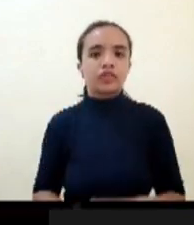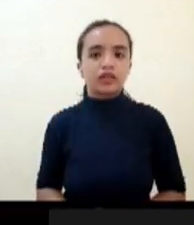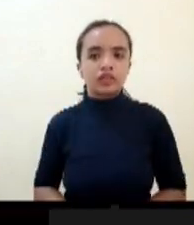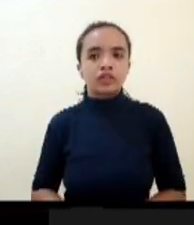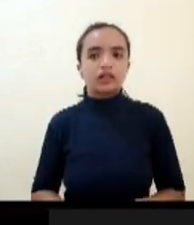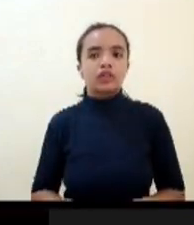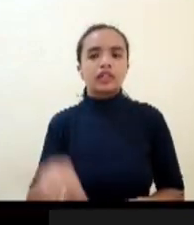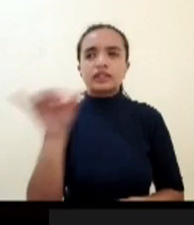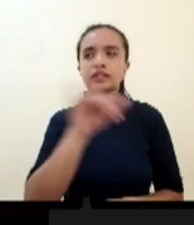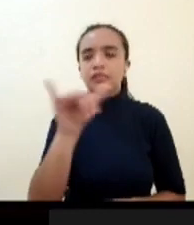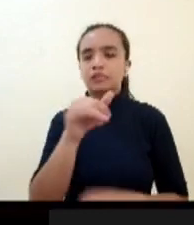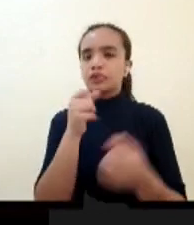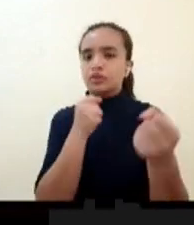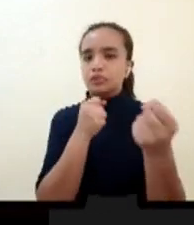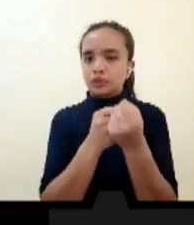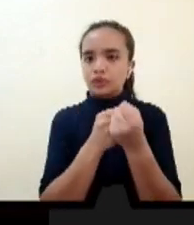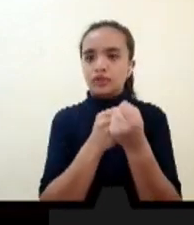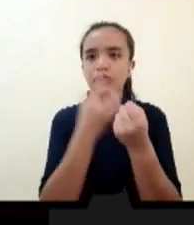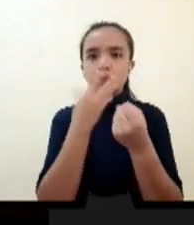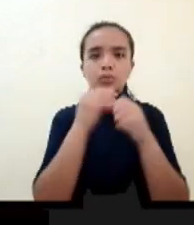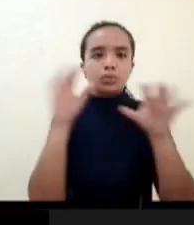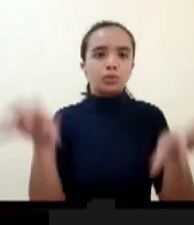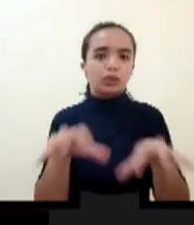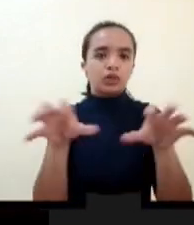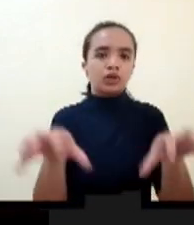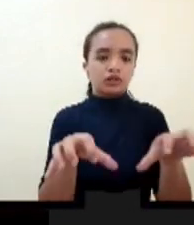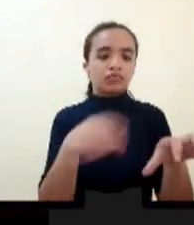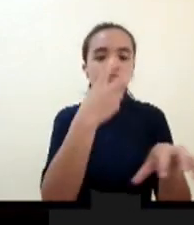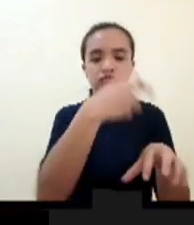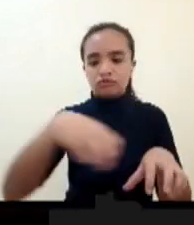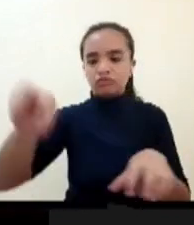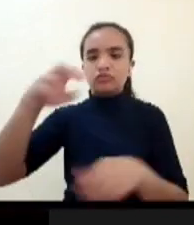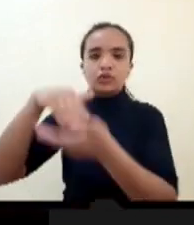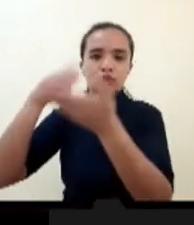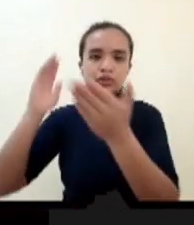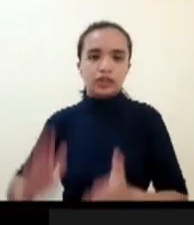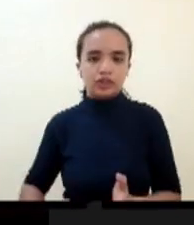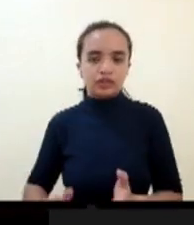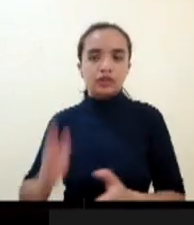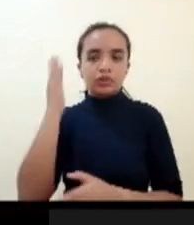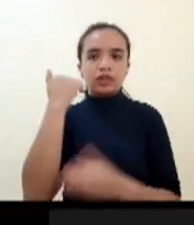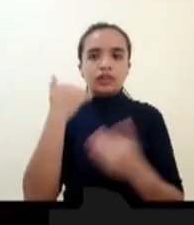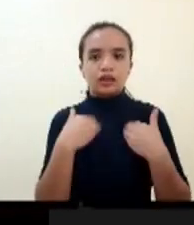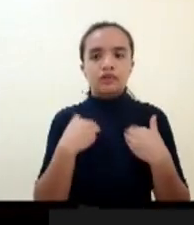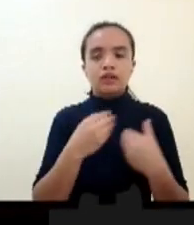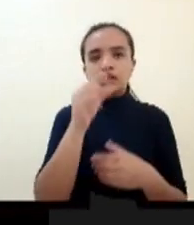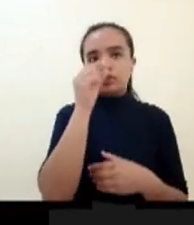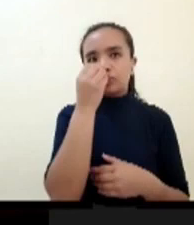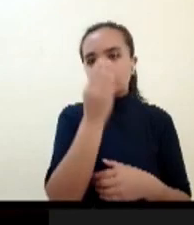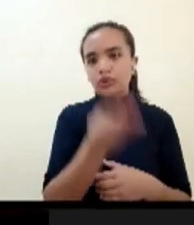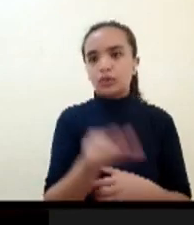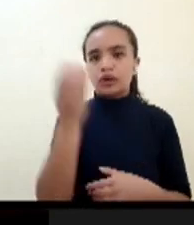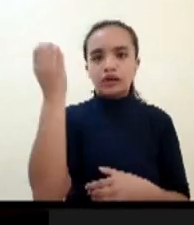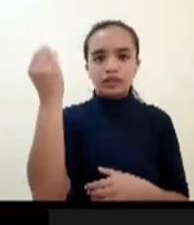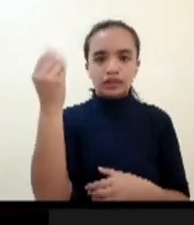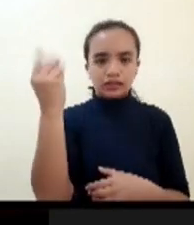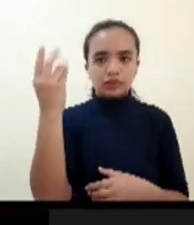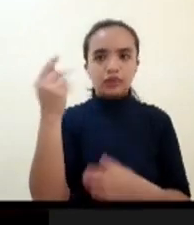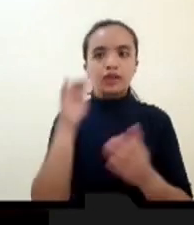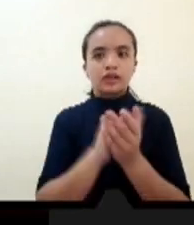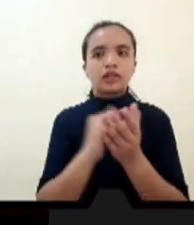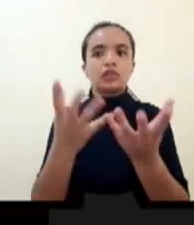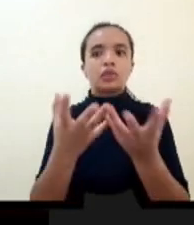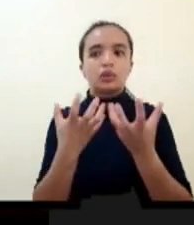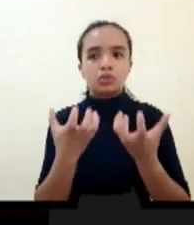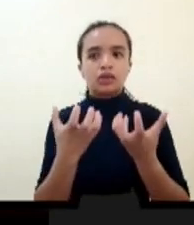sa ating mga working student na pwedeng magkaroon ng konting baon, no? Yun ang gustong gawin din ni Manlilikha